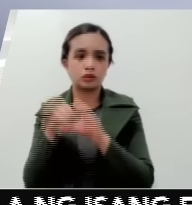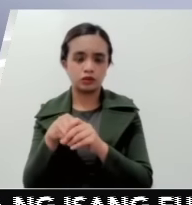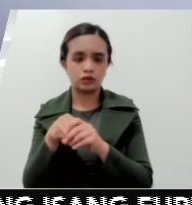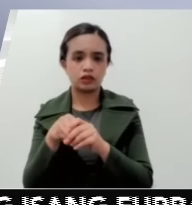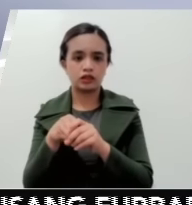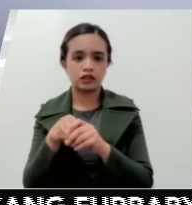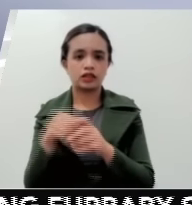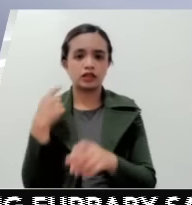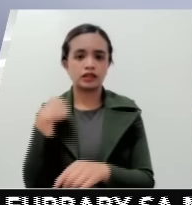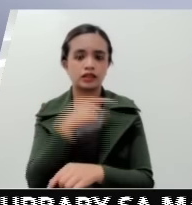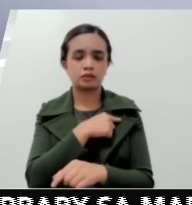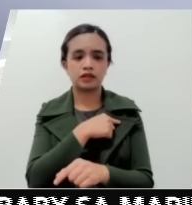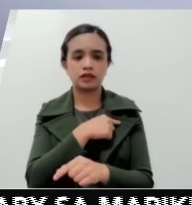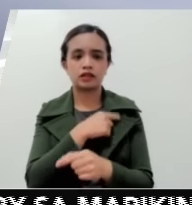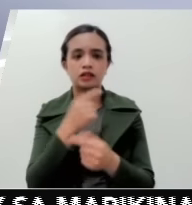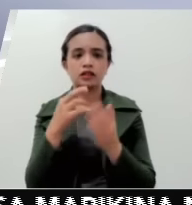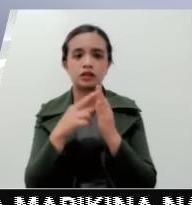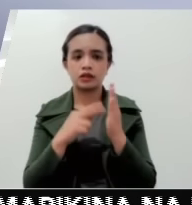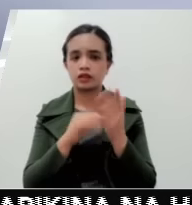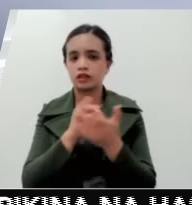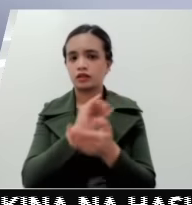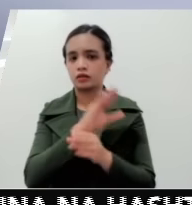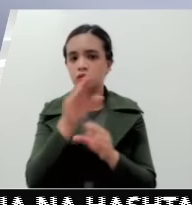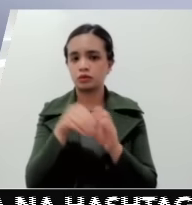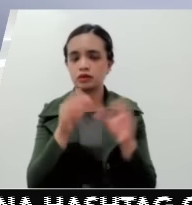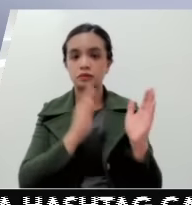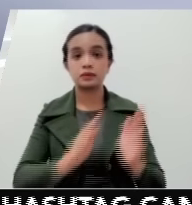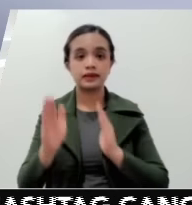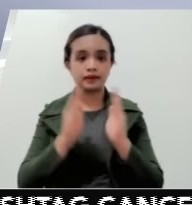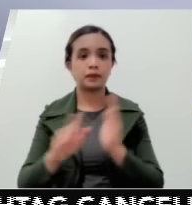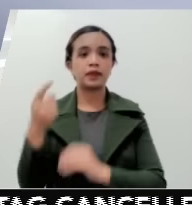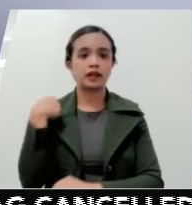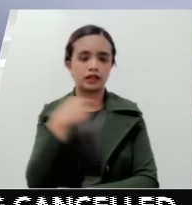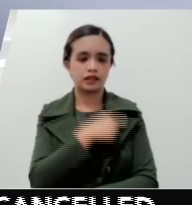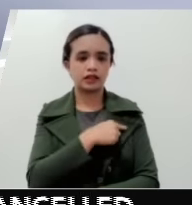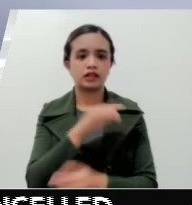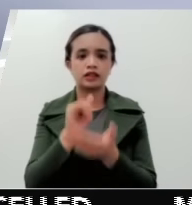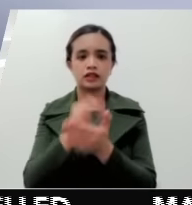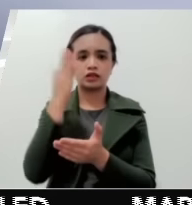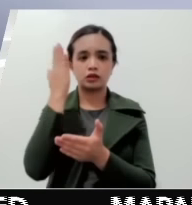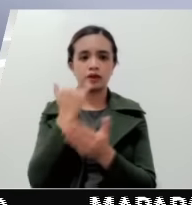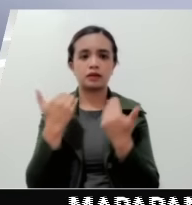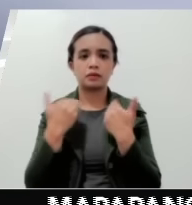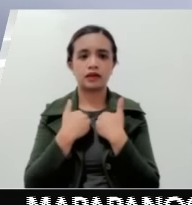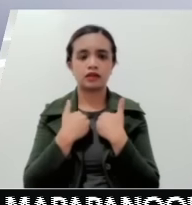at part ng contingency plan natin, kaya yung ating mga CDM personnel po ay